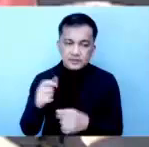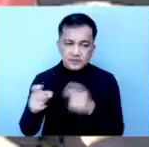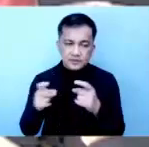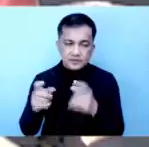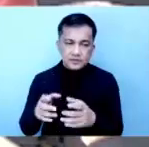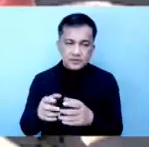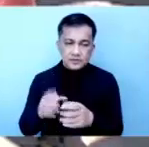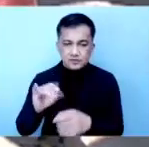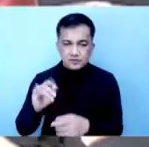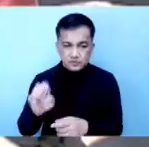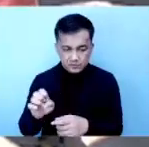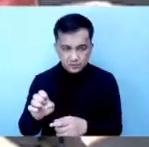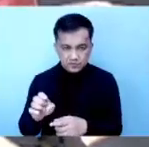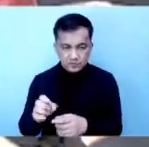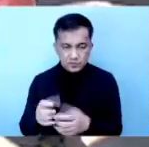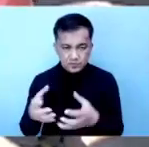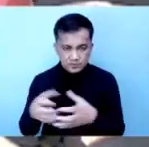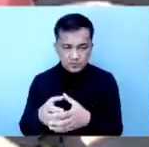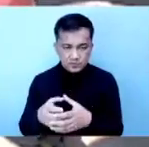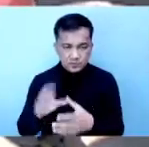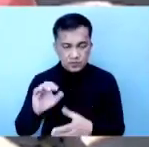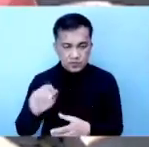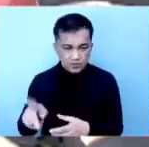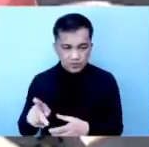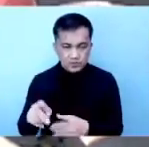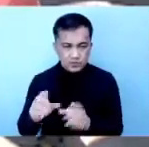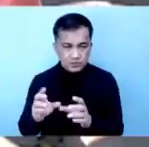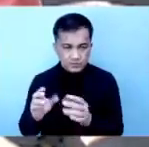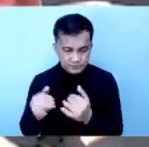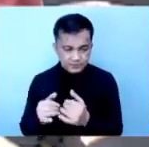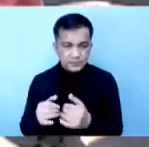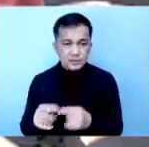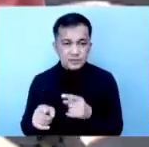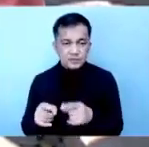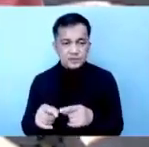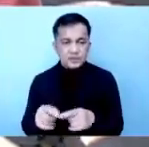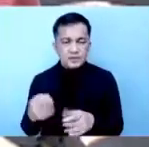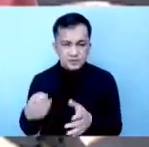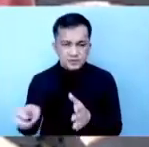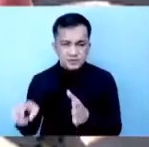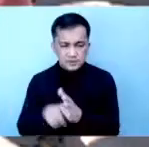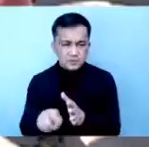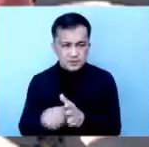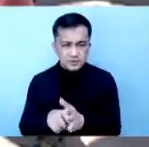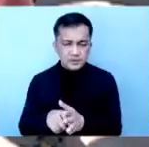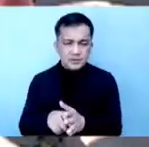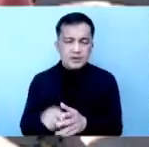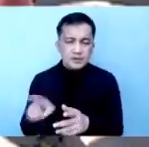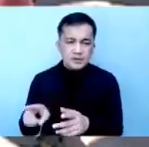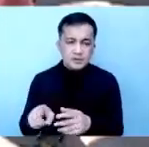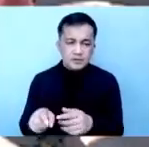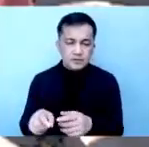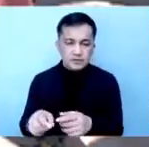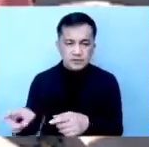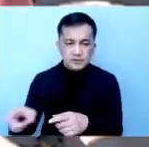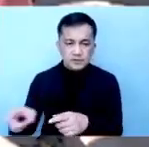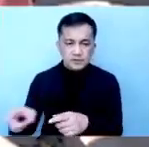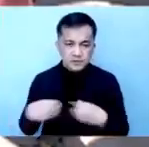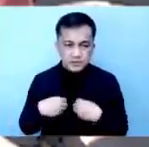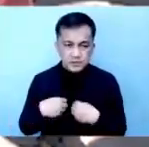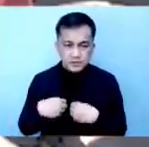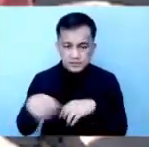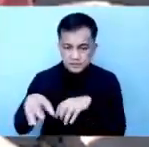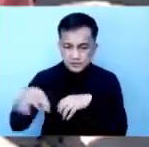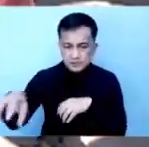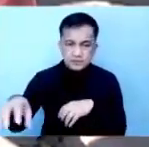na mag-consolidate o bumuo ng kooperatiba o korporasyon. May masakyan pa rin naman daw mga pasahero dahil sasaluhin ng mga ito ng kalapit na ruta